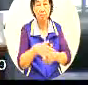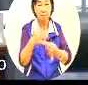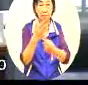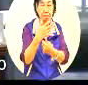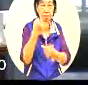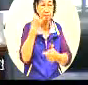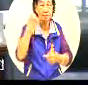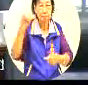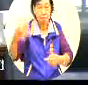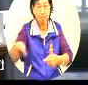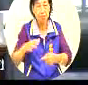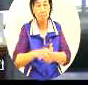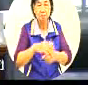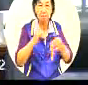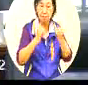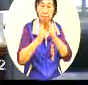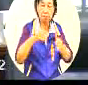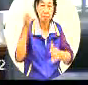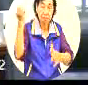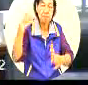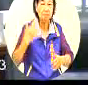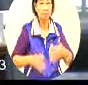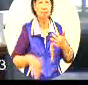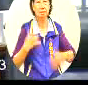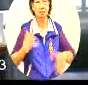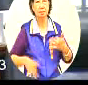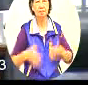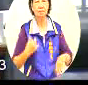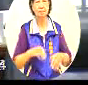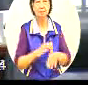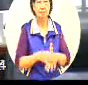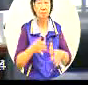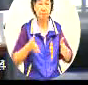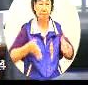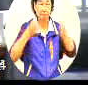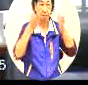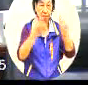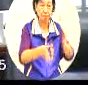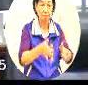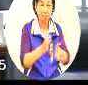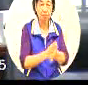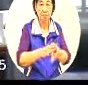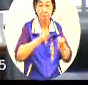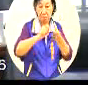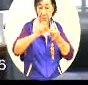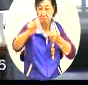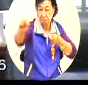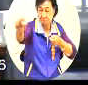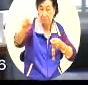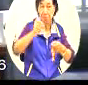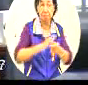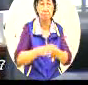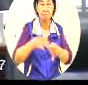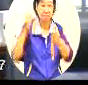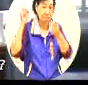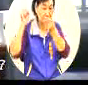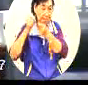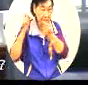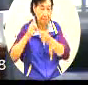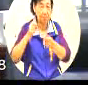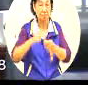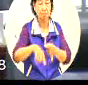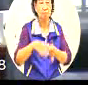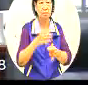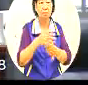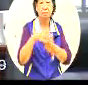希望市长加快脚步。那针对于这个部分，这是远程，但是近程的目前旗津区每次